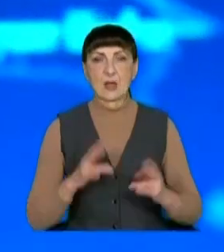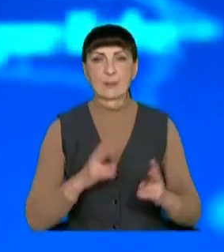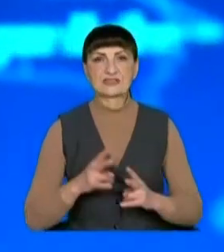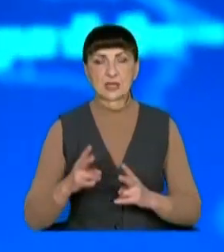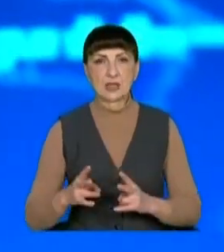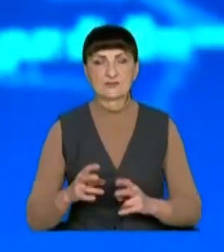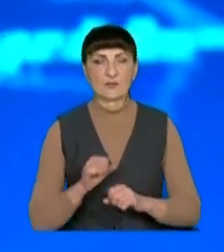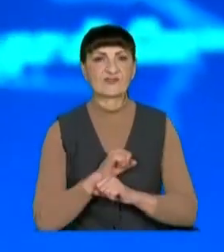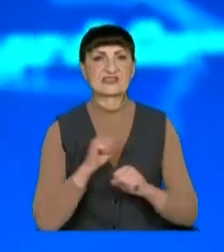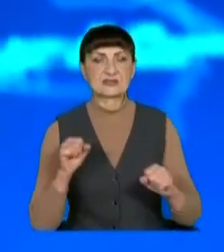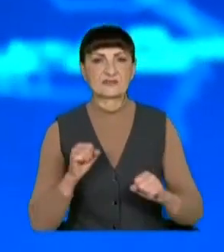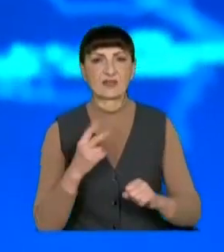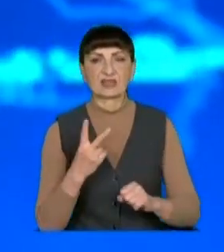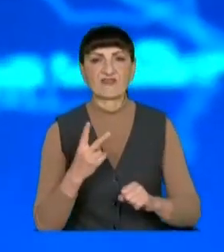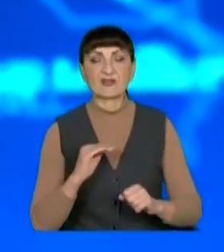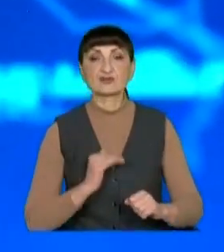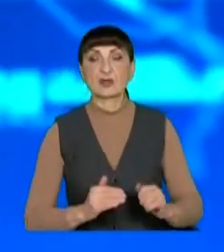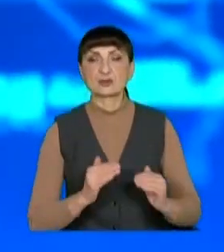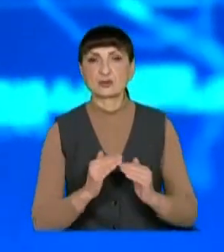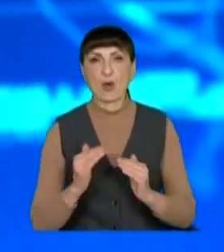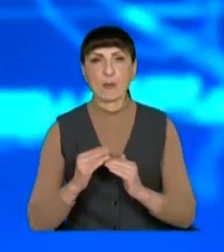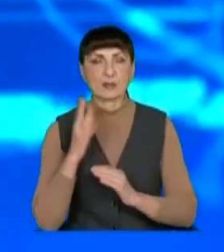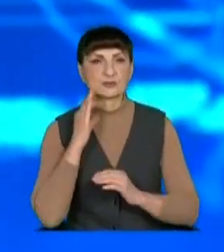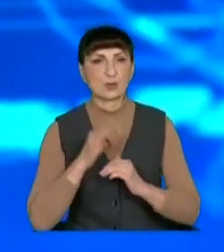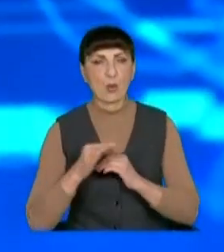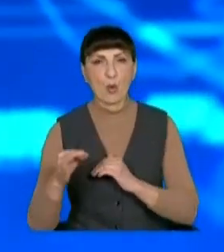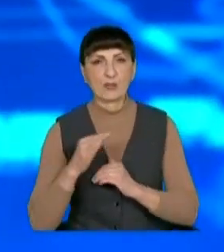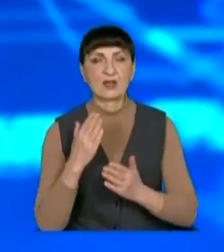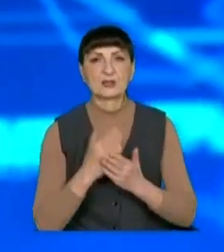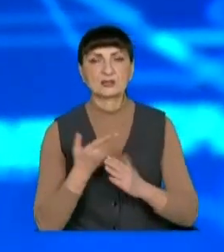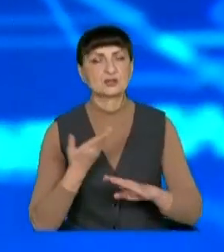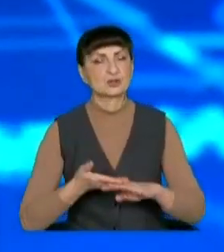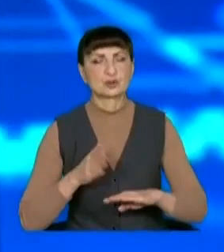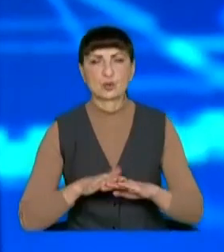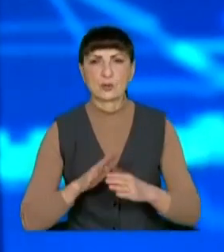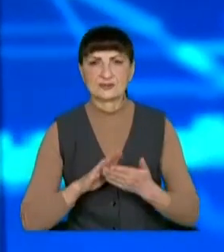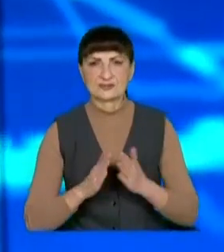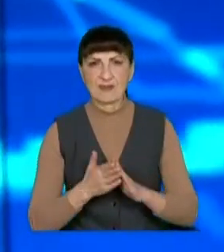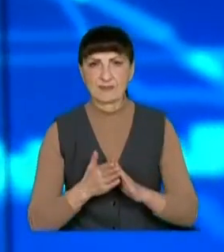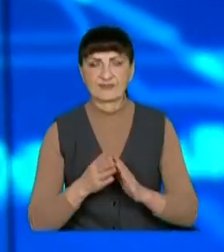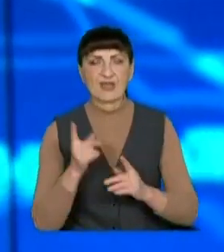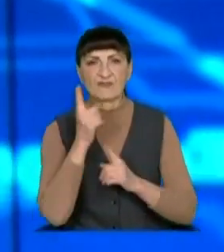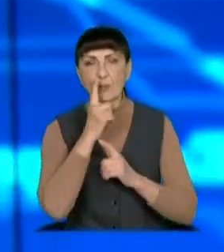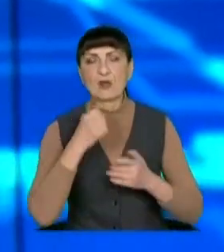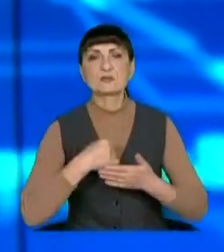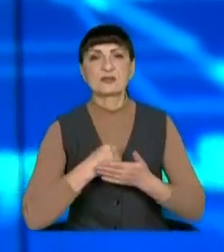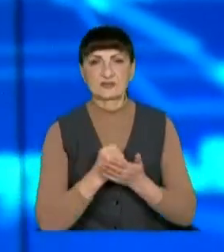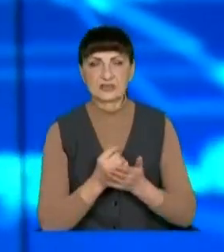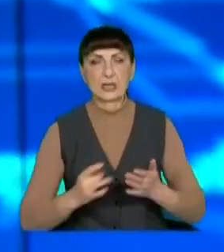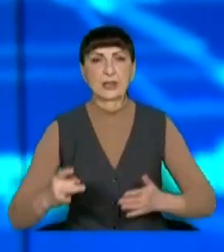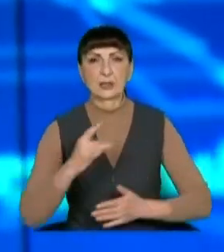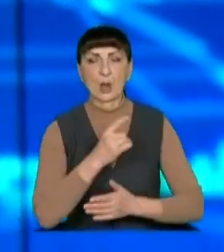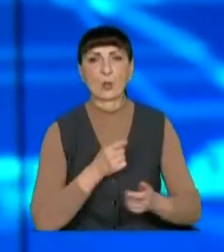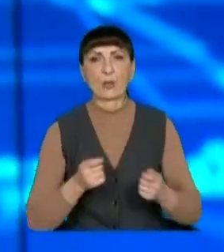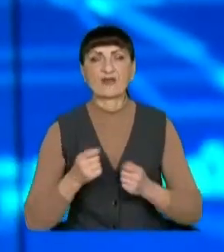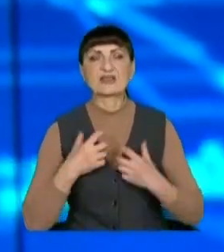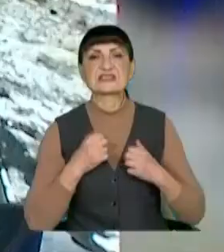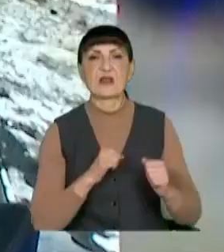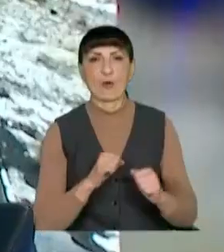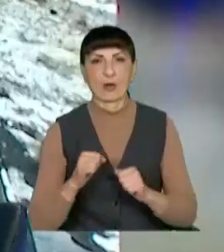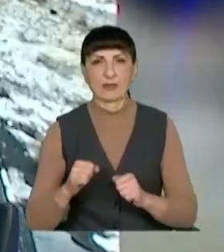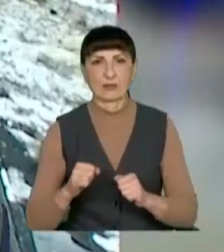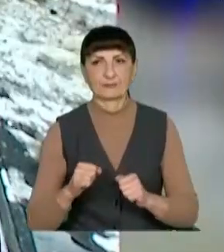Пострадавшие от взрыва в двух частных домах в Алматинской области находятся в тяжелом состоянии. Информацию подтвердили в региональном управлении